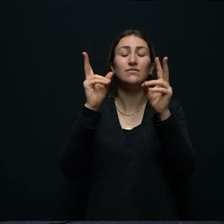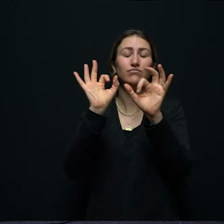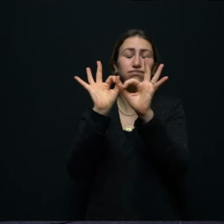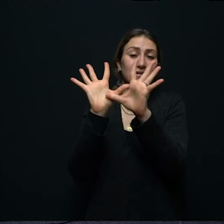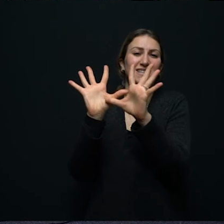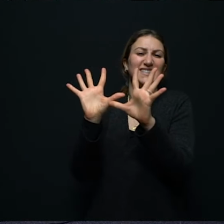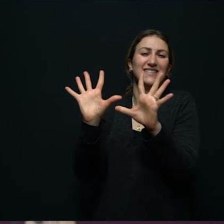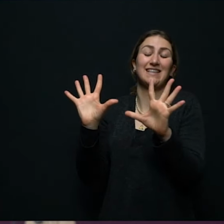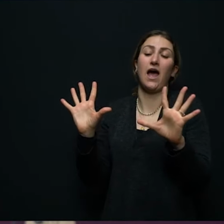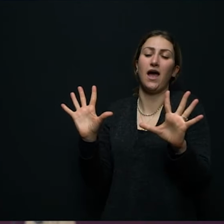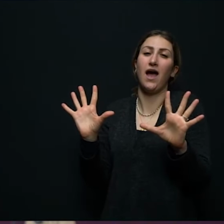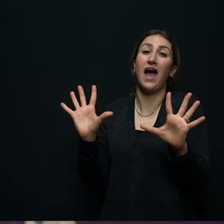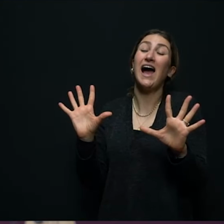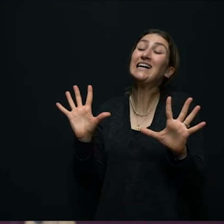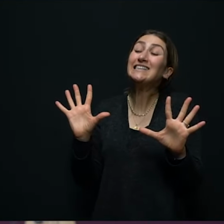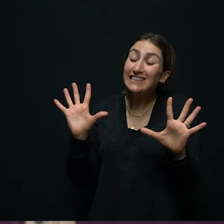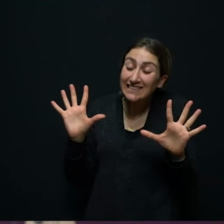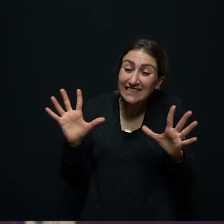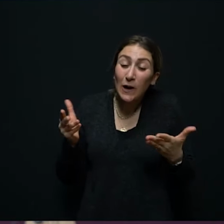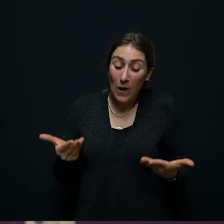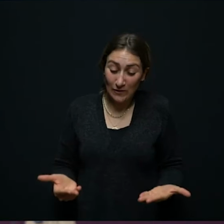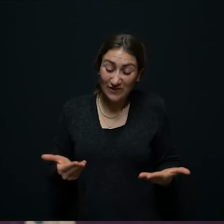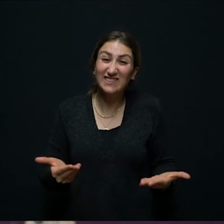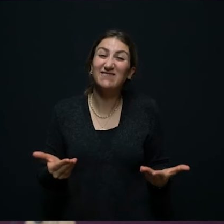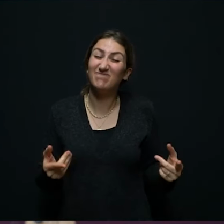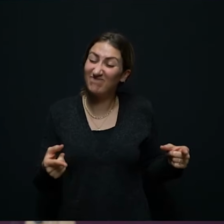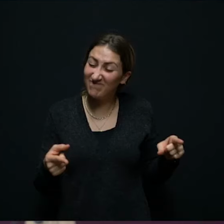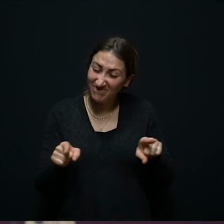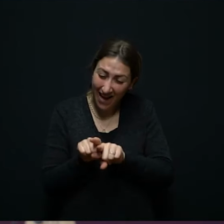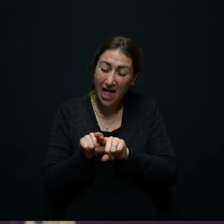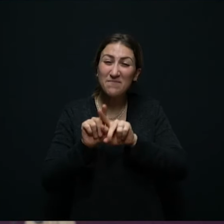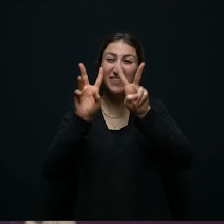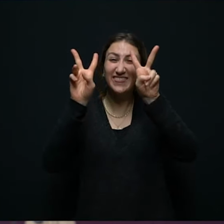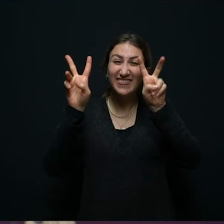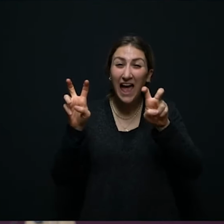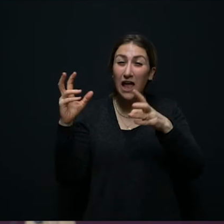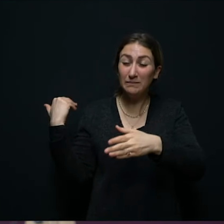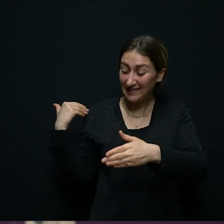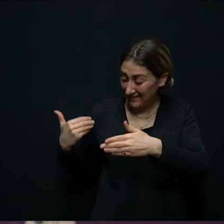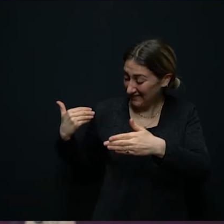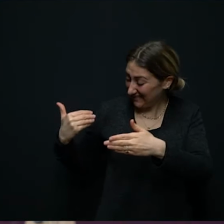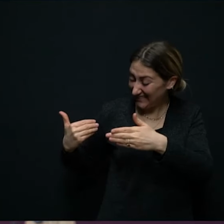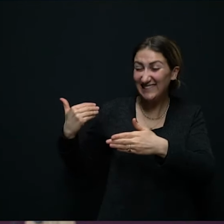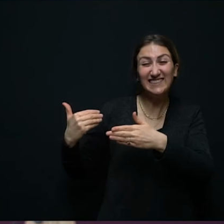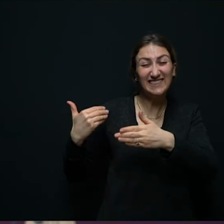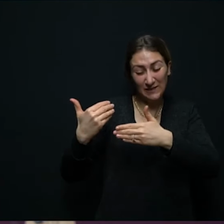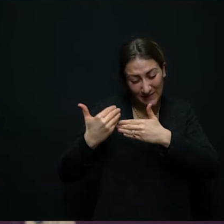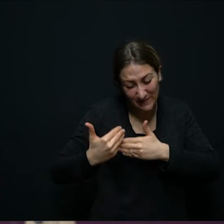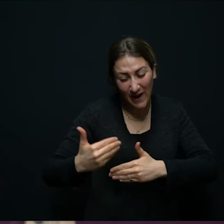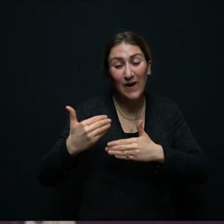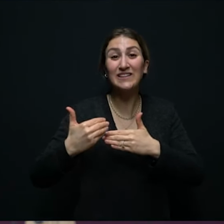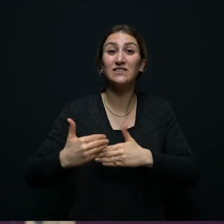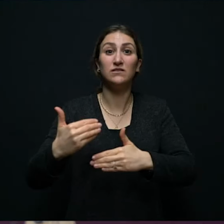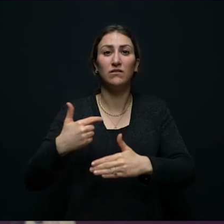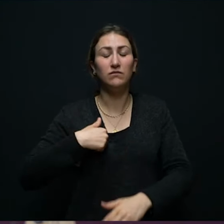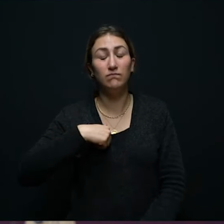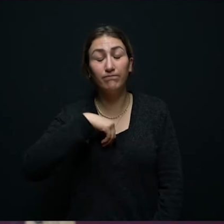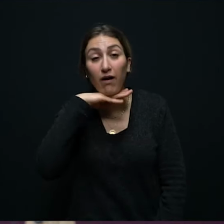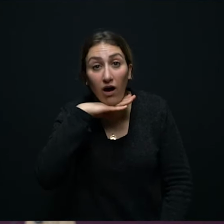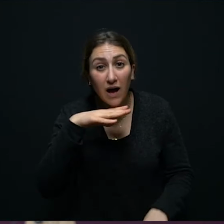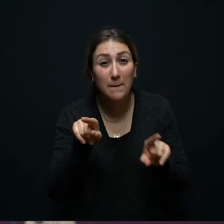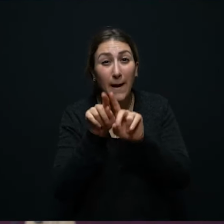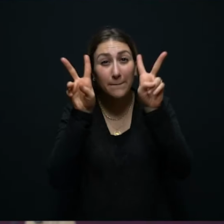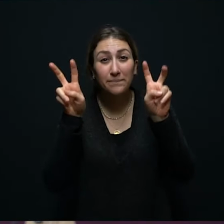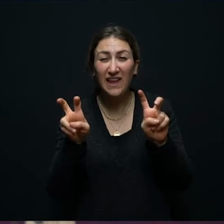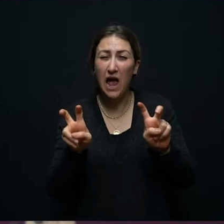sur mon thème et je ne me lasserai pas de parler de ce thème pour l'instant en tout cas je crois vraiment